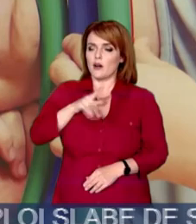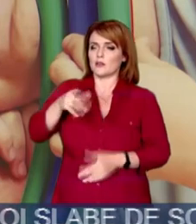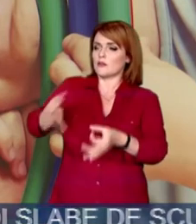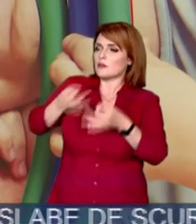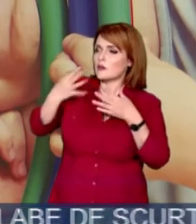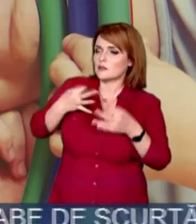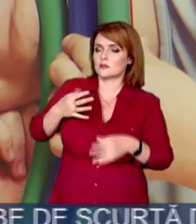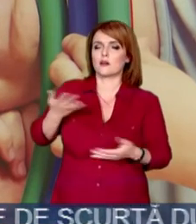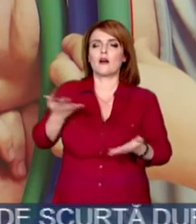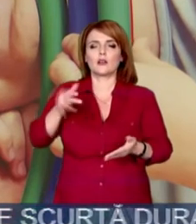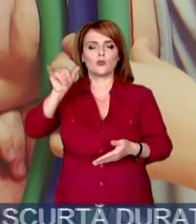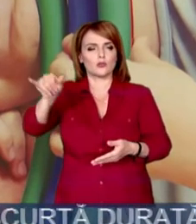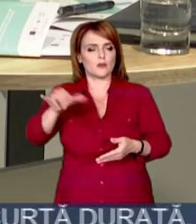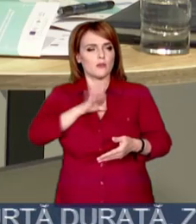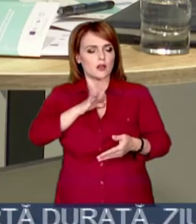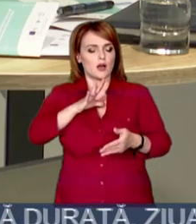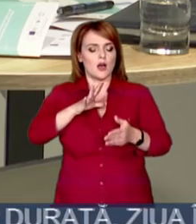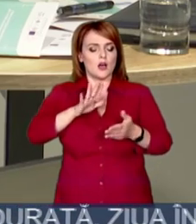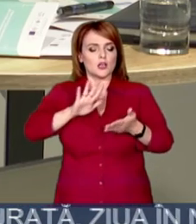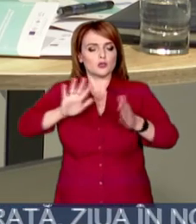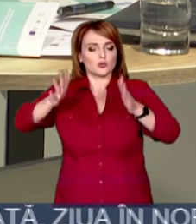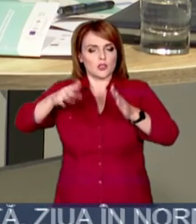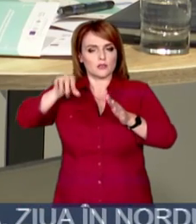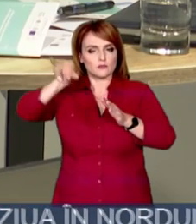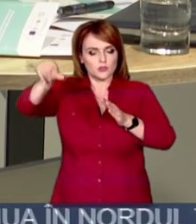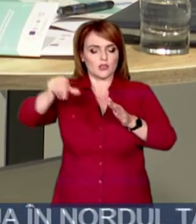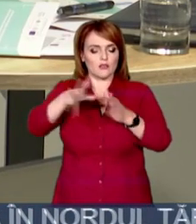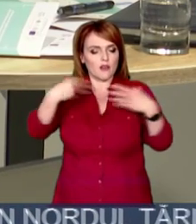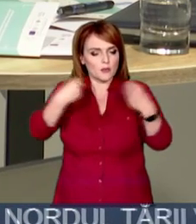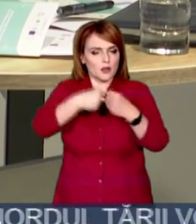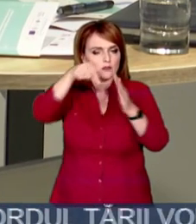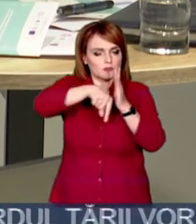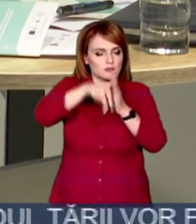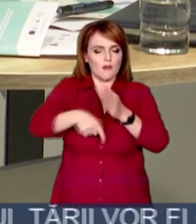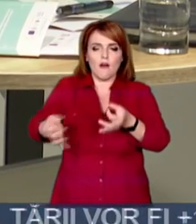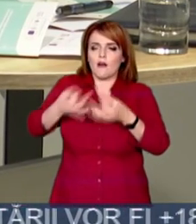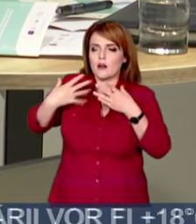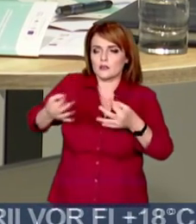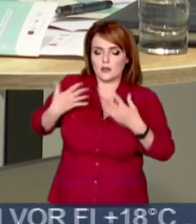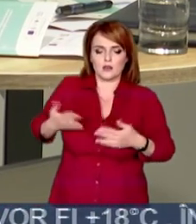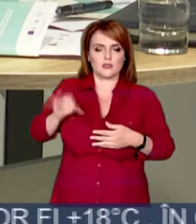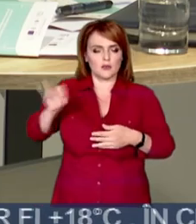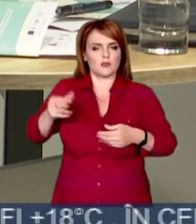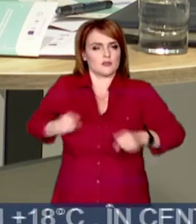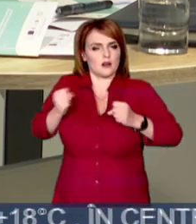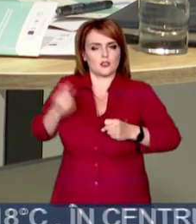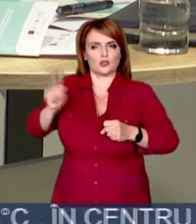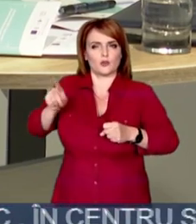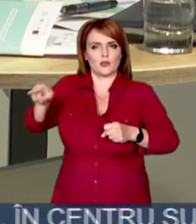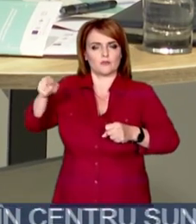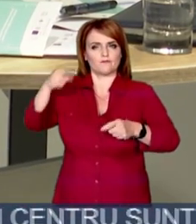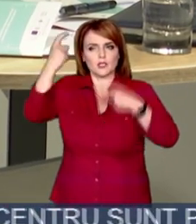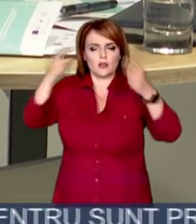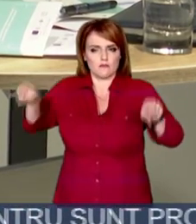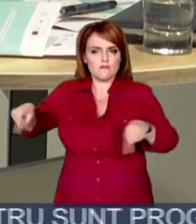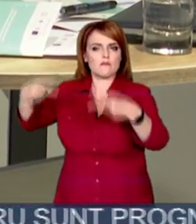ce, prin ce au trecut. Din această necesitate am conștientizat că cât este de importantă